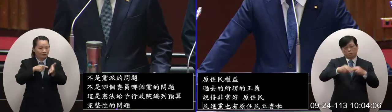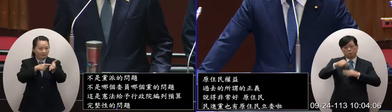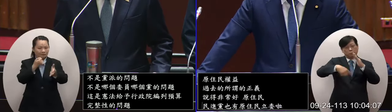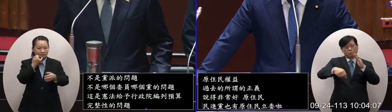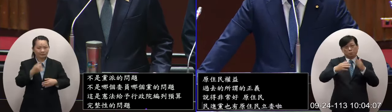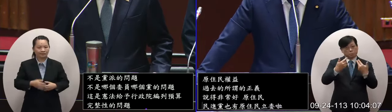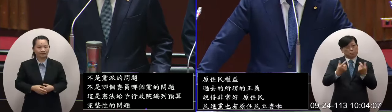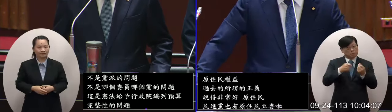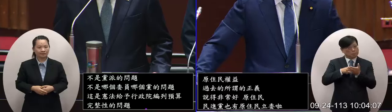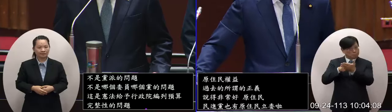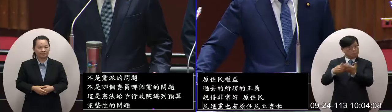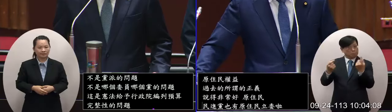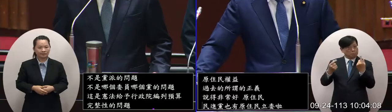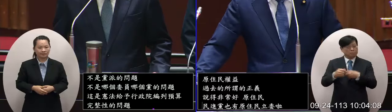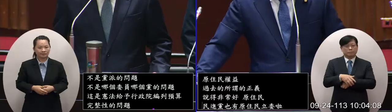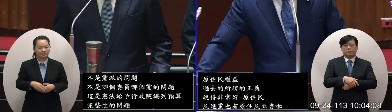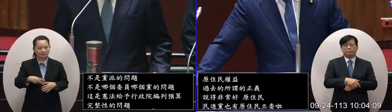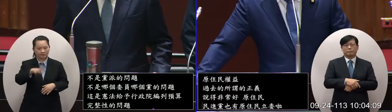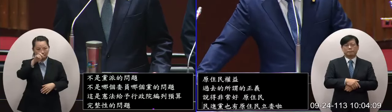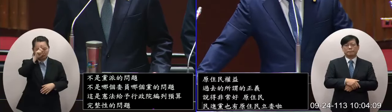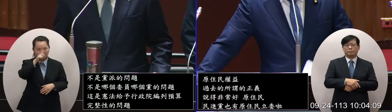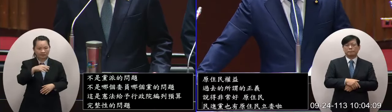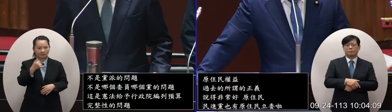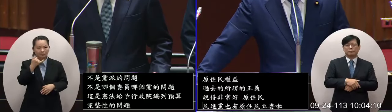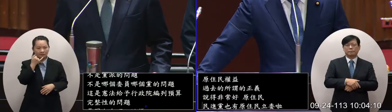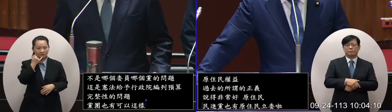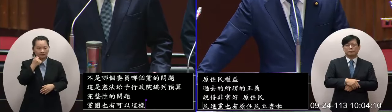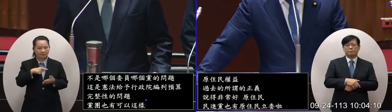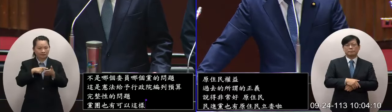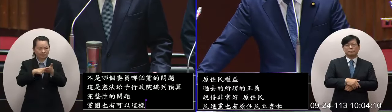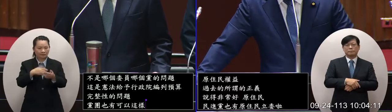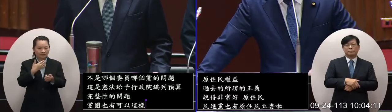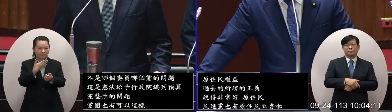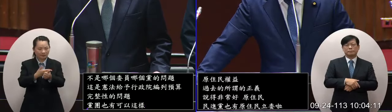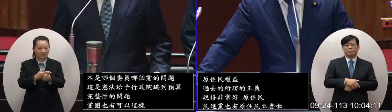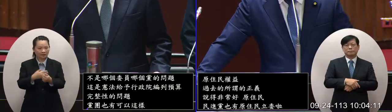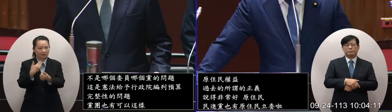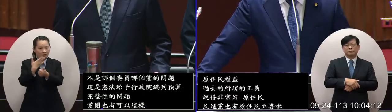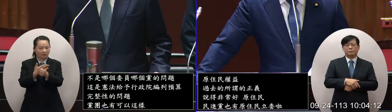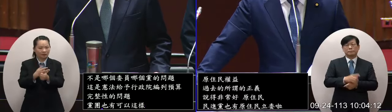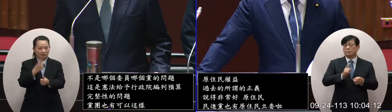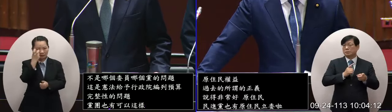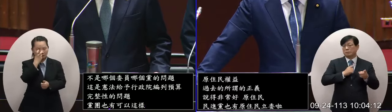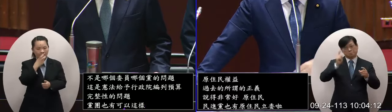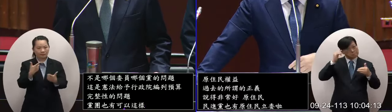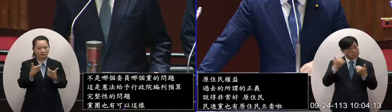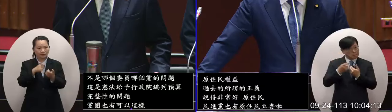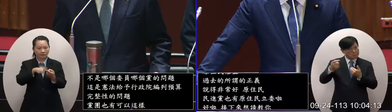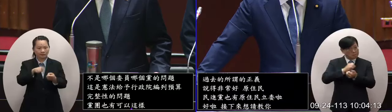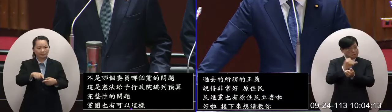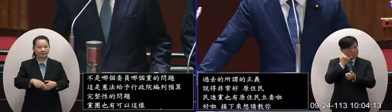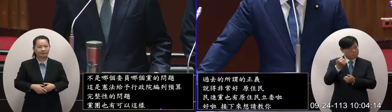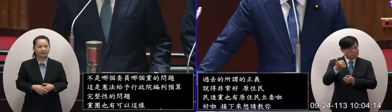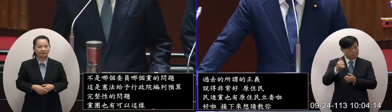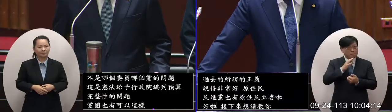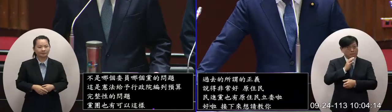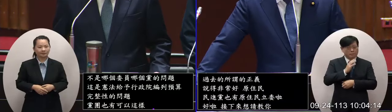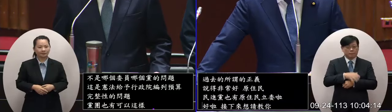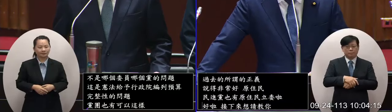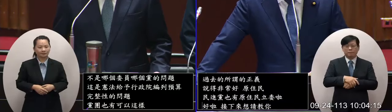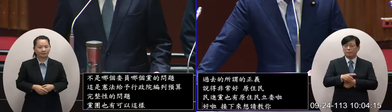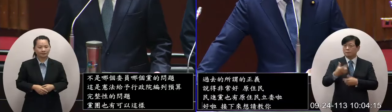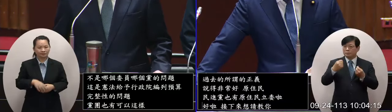院要不要也来释宪一下？ 我们还是希望能够顺利的复委，实质的审查、 啊。所以你也不太认同柯建铭释宪主张喽？ 那党